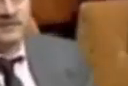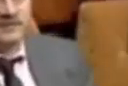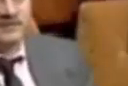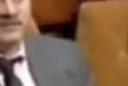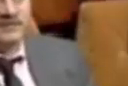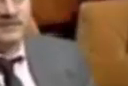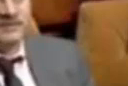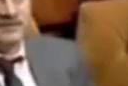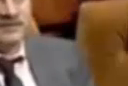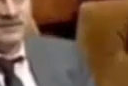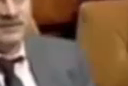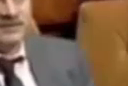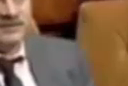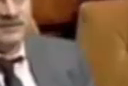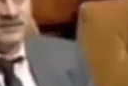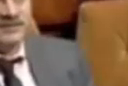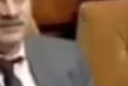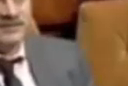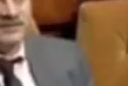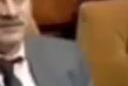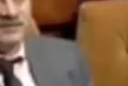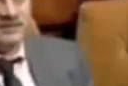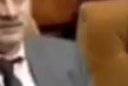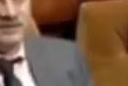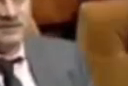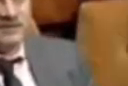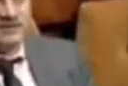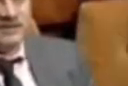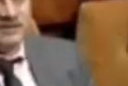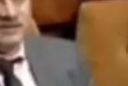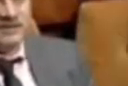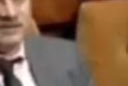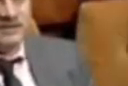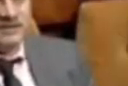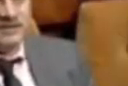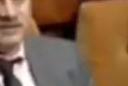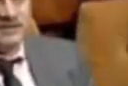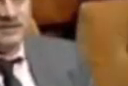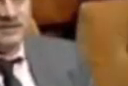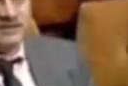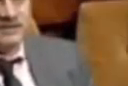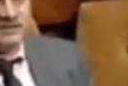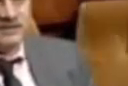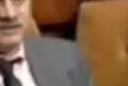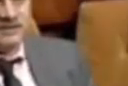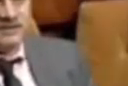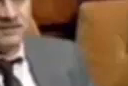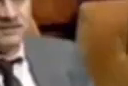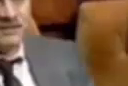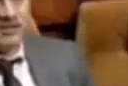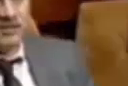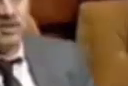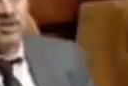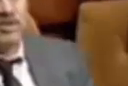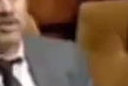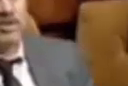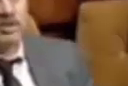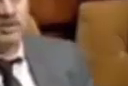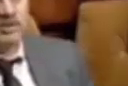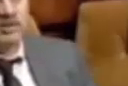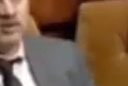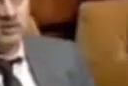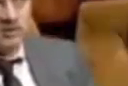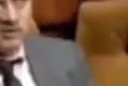حكومه، هذه حكومه شهاده الملك، هذه حكومه تيرفع البرلمان. سمحي لي السيد راي، وانت مشيت تقول لي انك